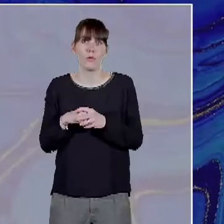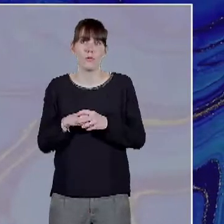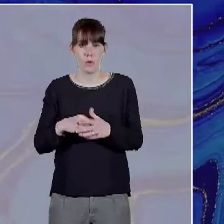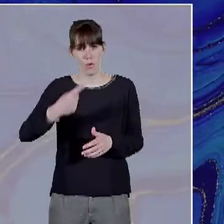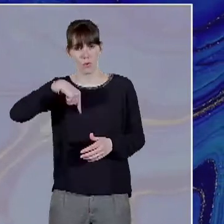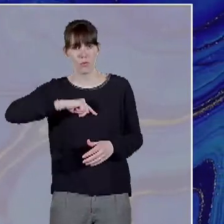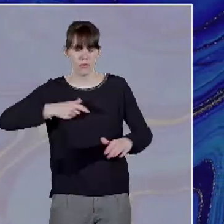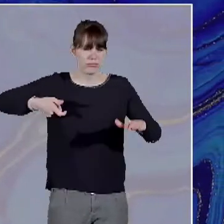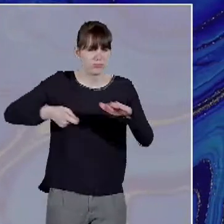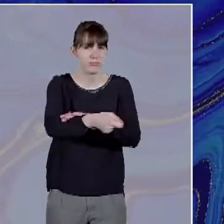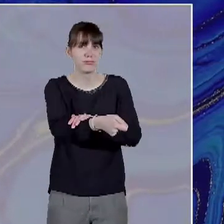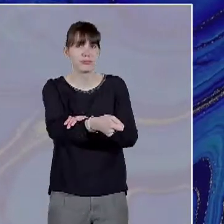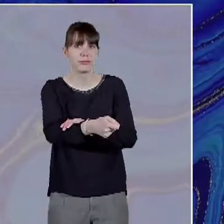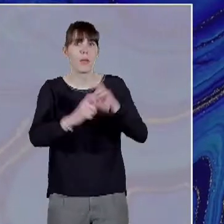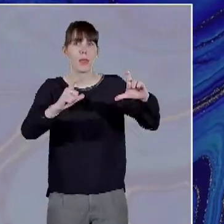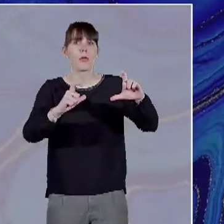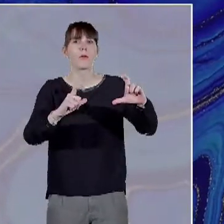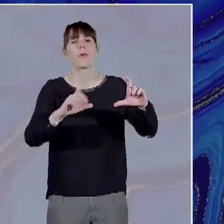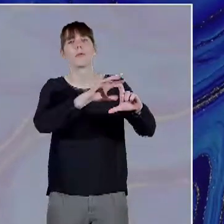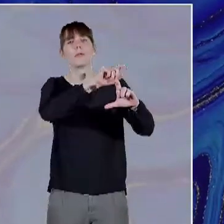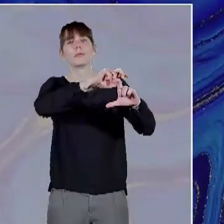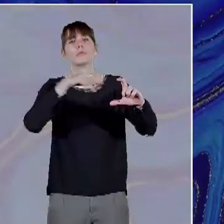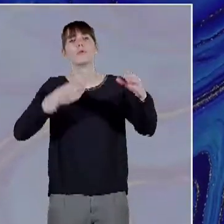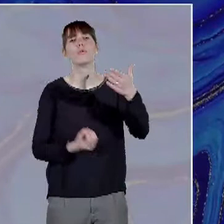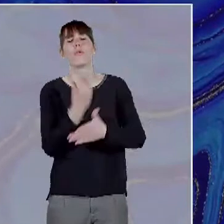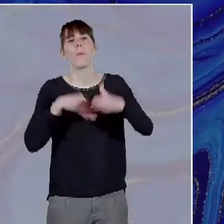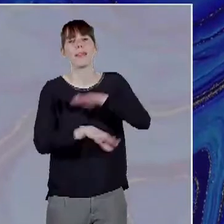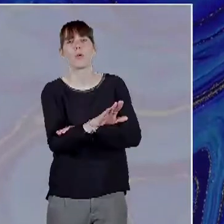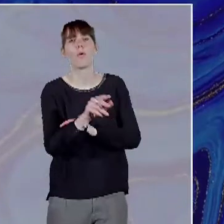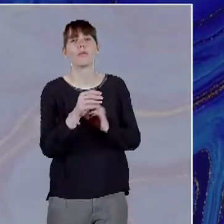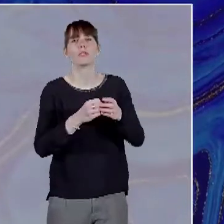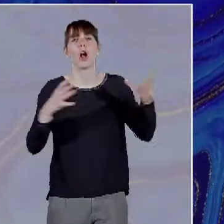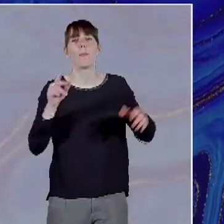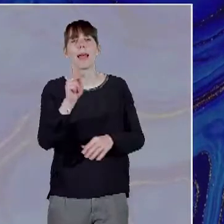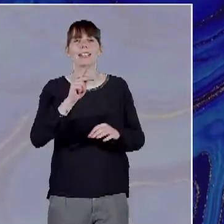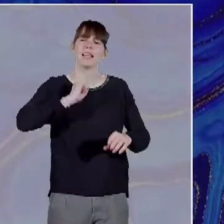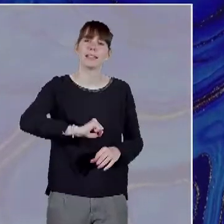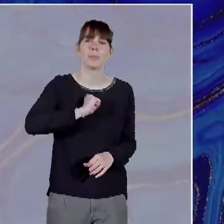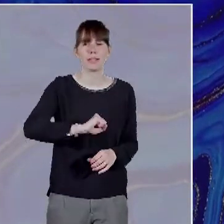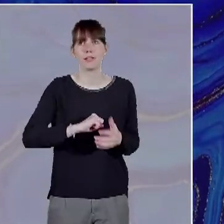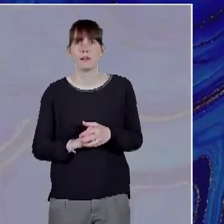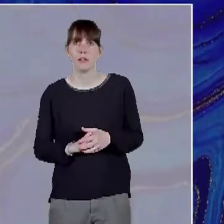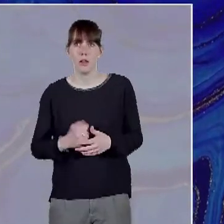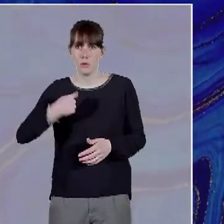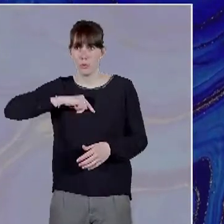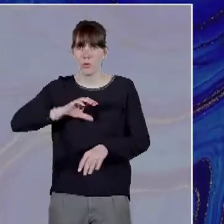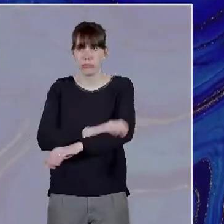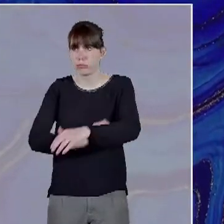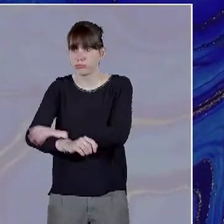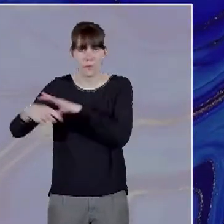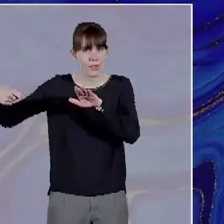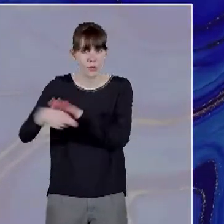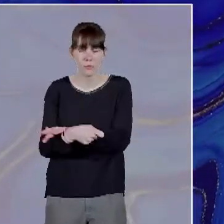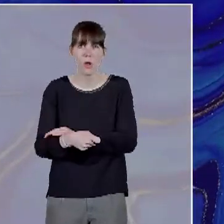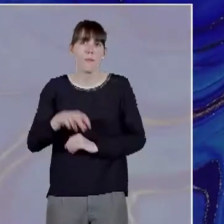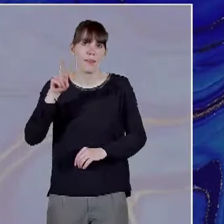qui investit 5 milliards d'euros par an et qui va rembourser sur 100 ans. Pour les bâtiments publics, il faut qu'on finance 20 milliards d'euros par an sur 30 ans. Ben voilà, après,